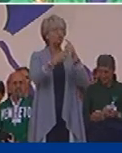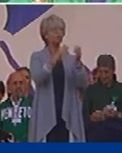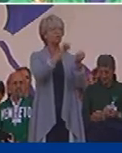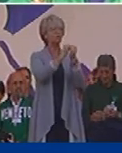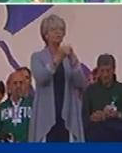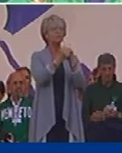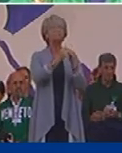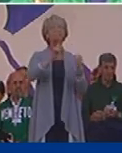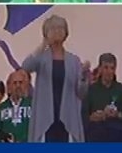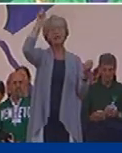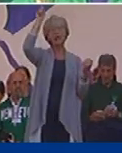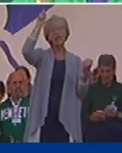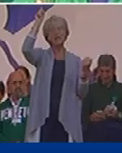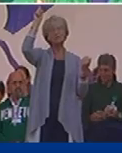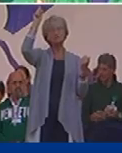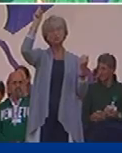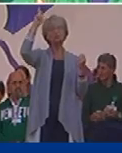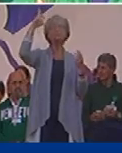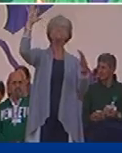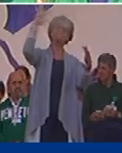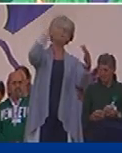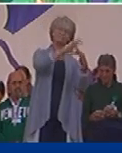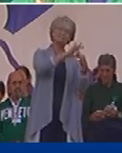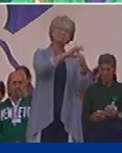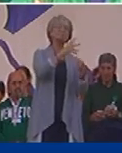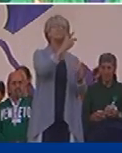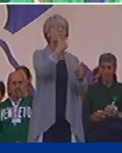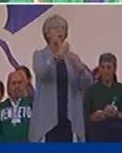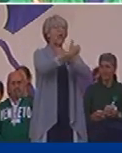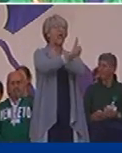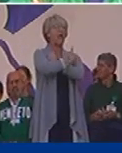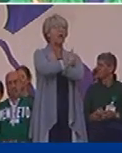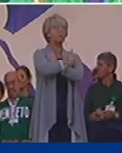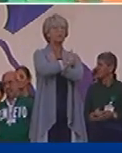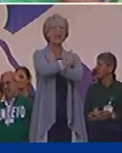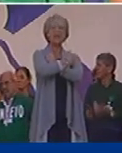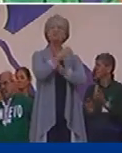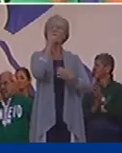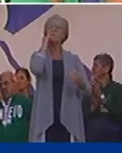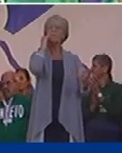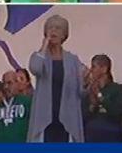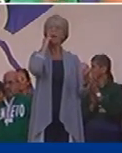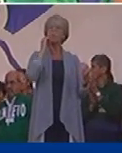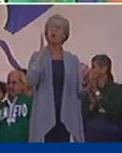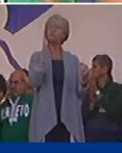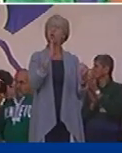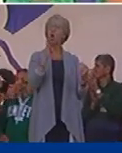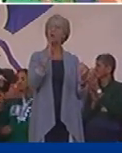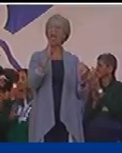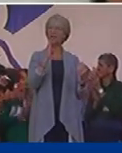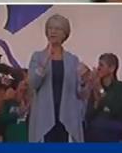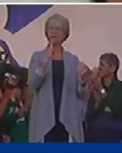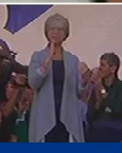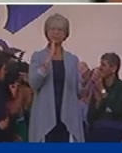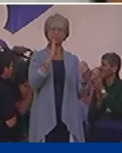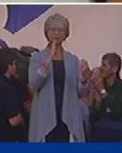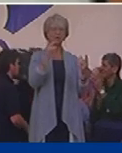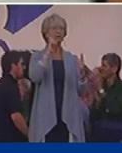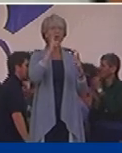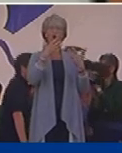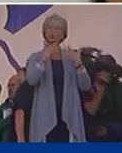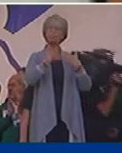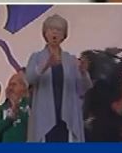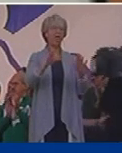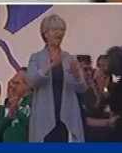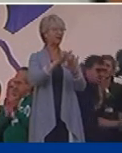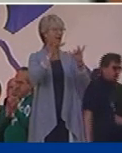da lassù. Io chiedo un abbraccio alla mamma di Gianluca Buonanno con l'impegno a non mollare mai